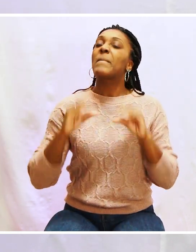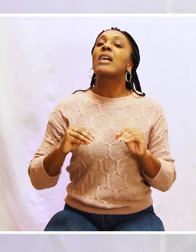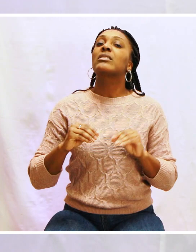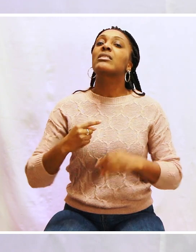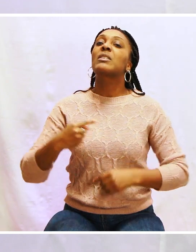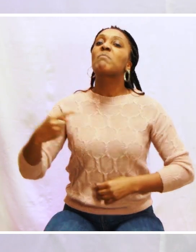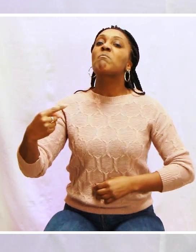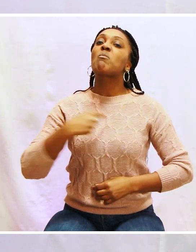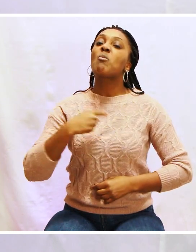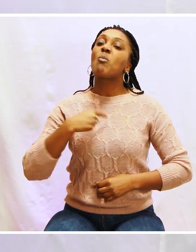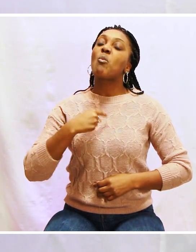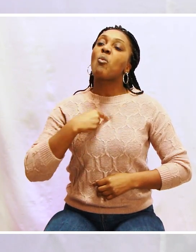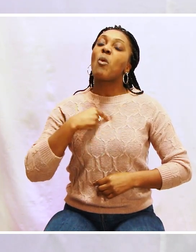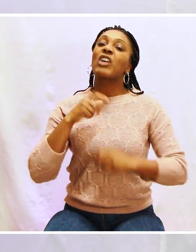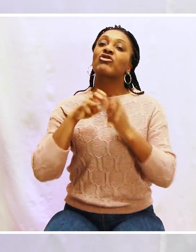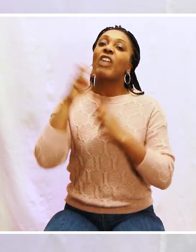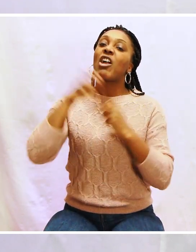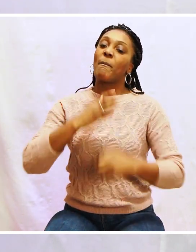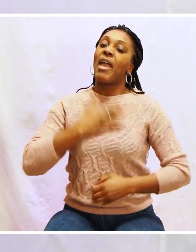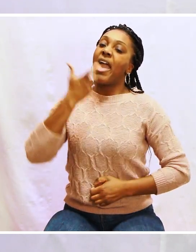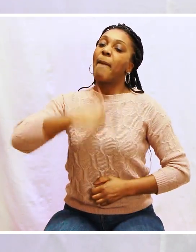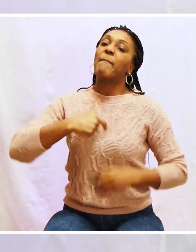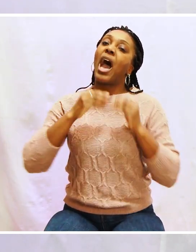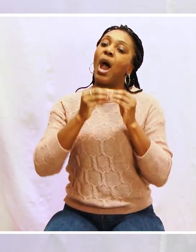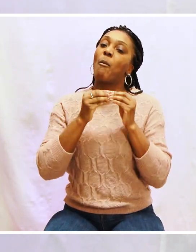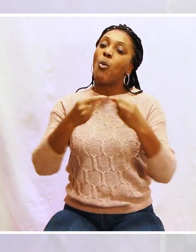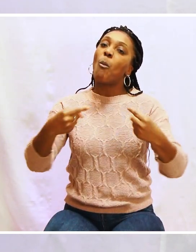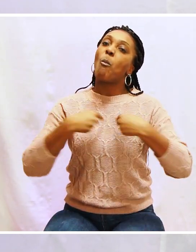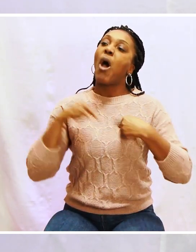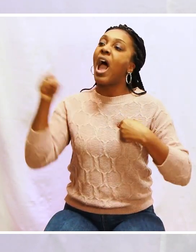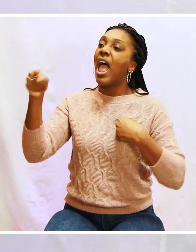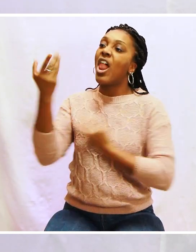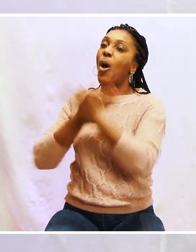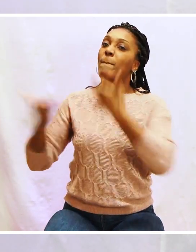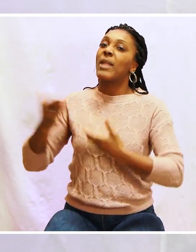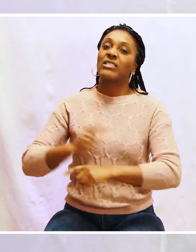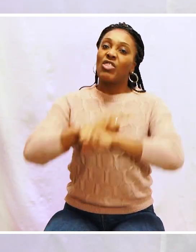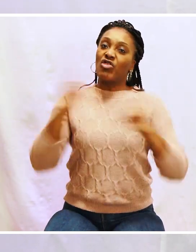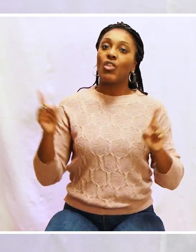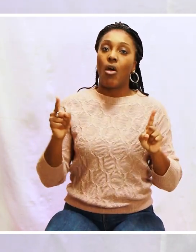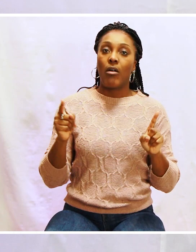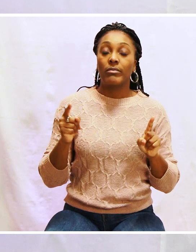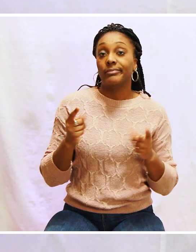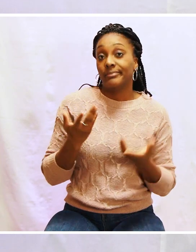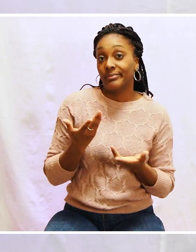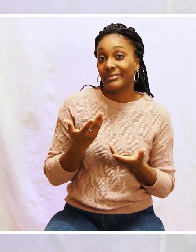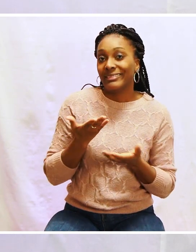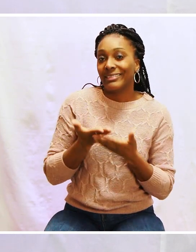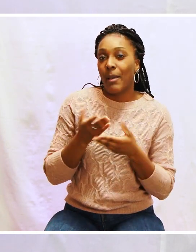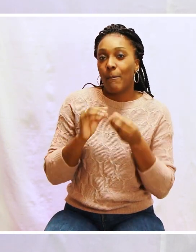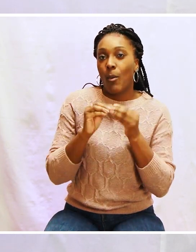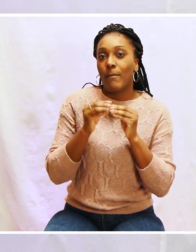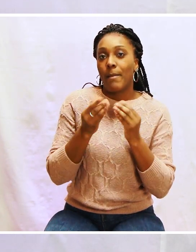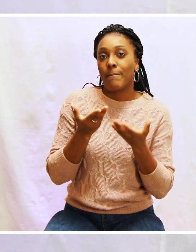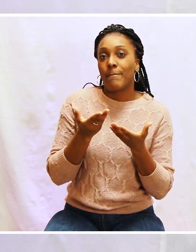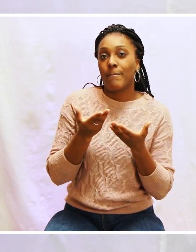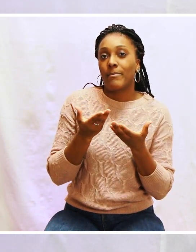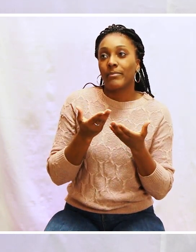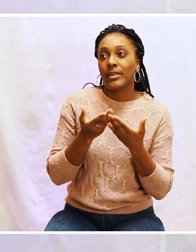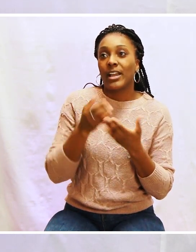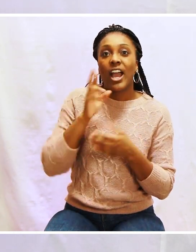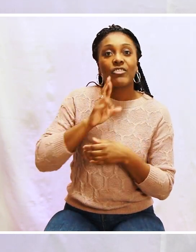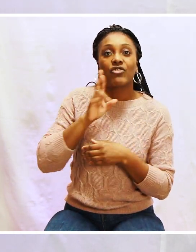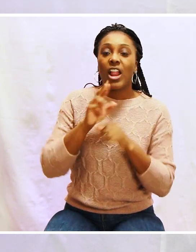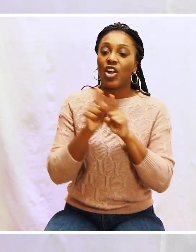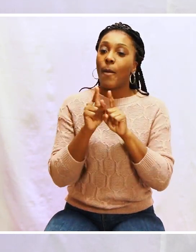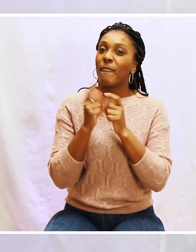C'est moi la femme aimée. Ce n'est pas à elle de prendre ma place. Elle se sent comment? Eh bien, elle se